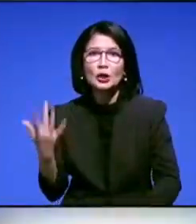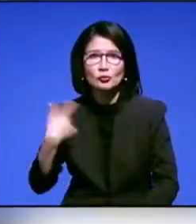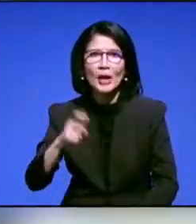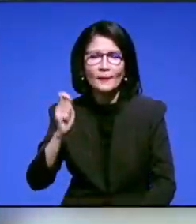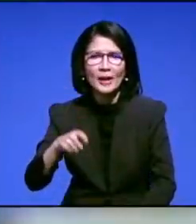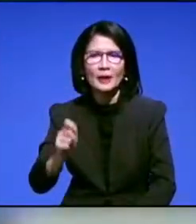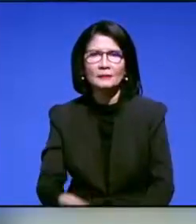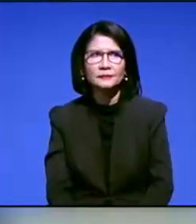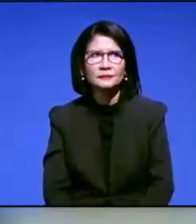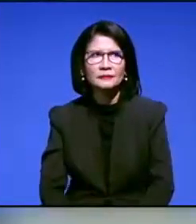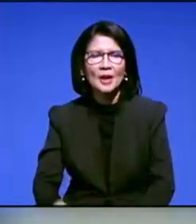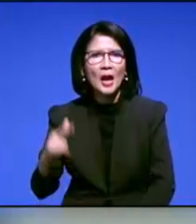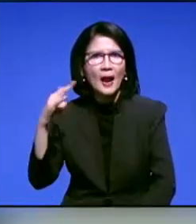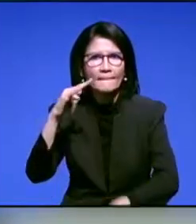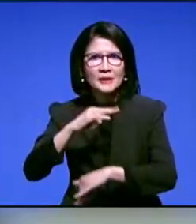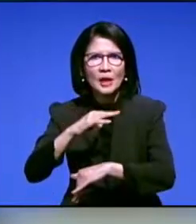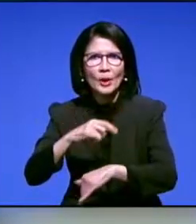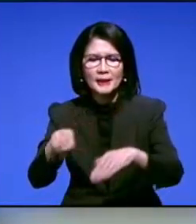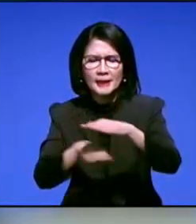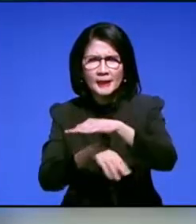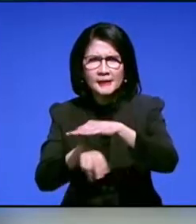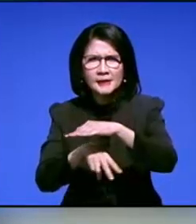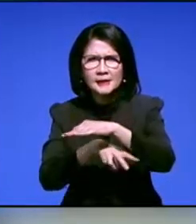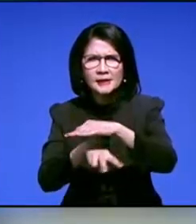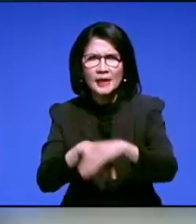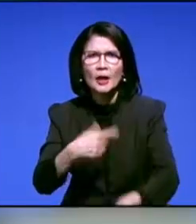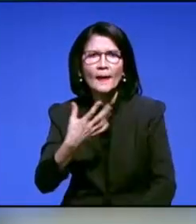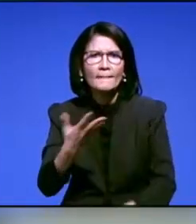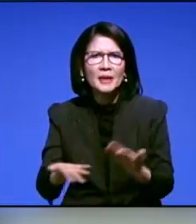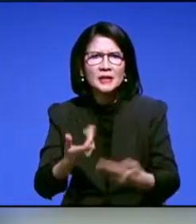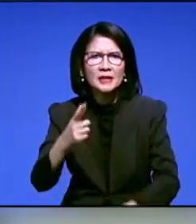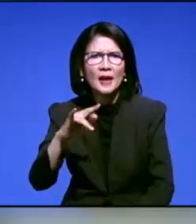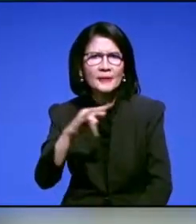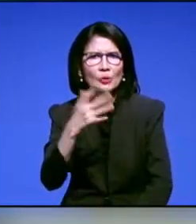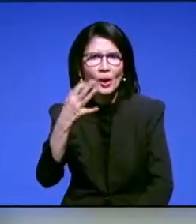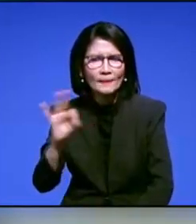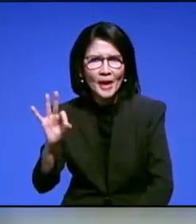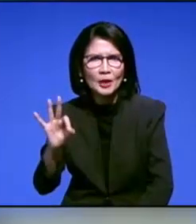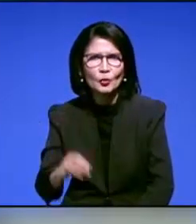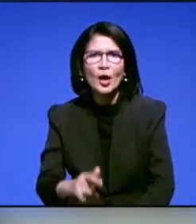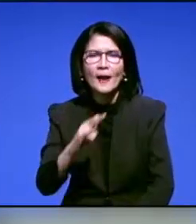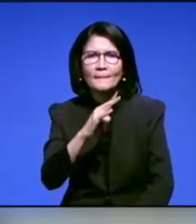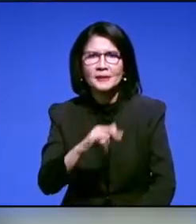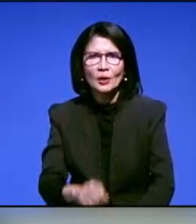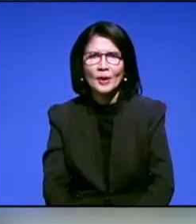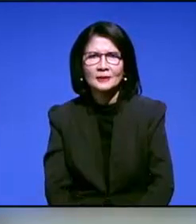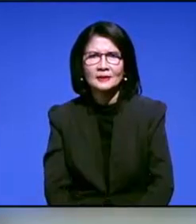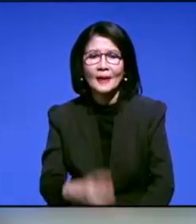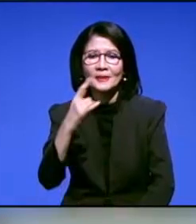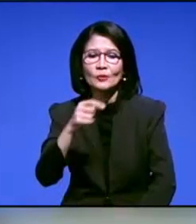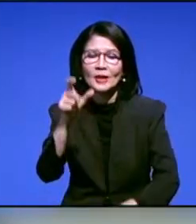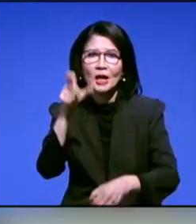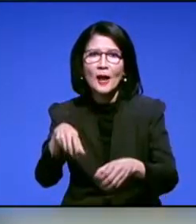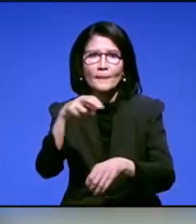digunakan. Pesawat yang di plain zooking itu biasanya pesawat baru, pesawat maintenance, dan pesawat penumpang